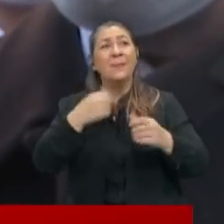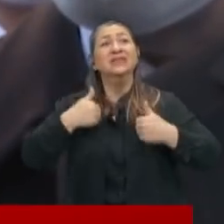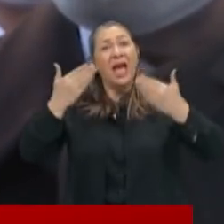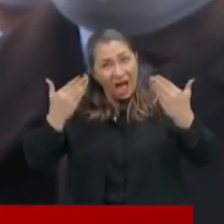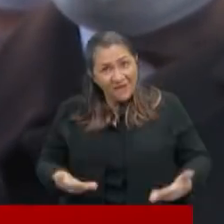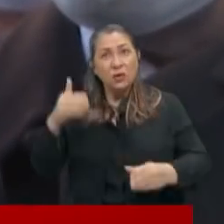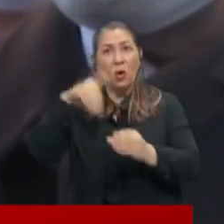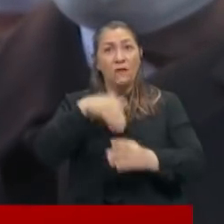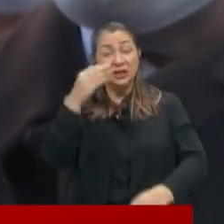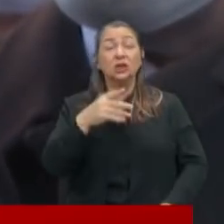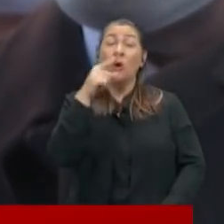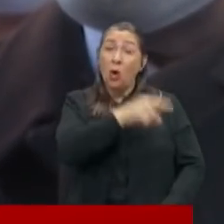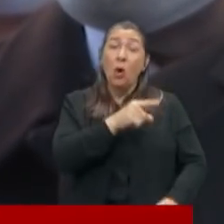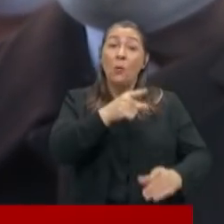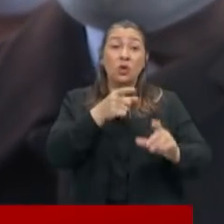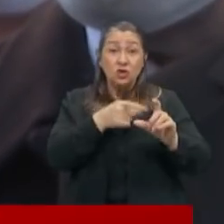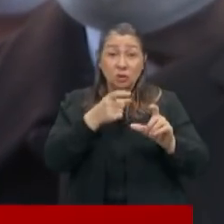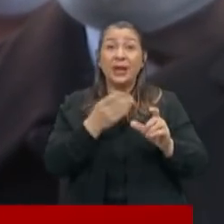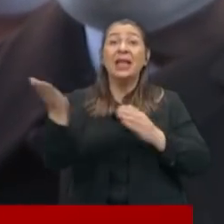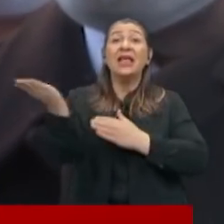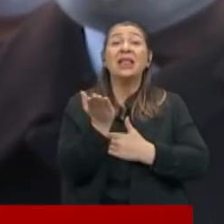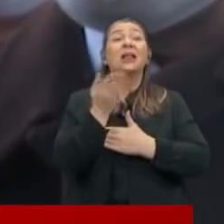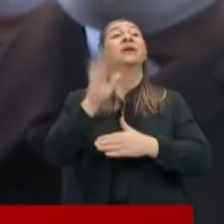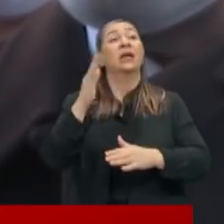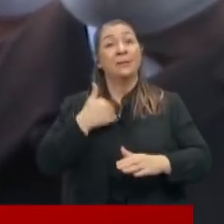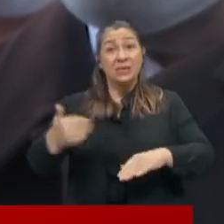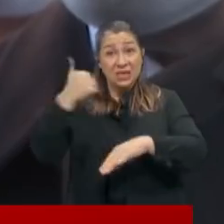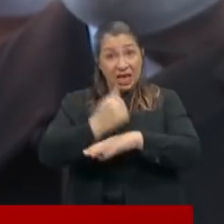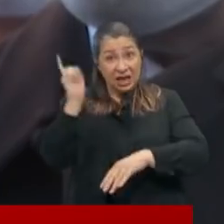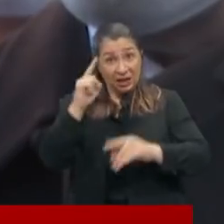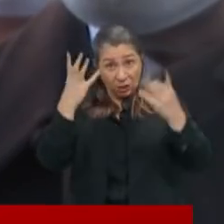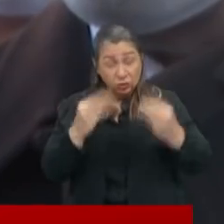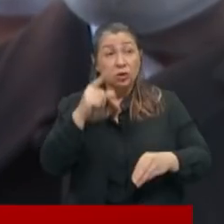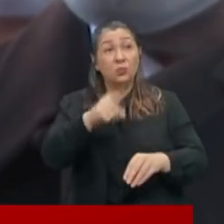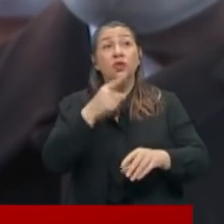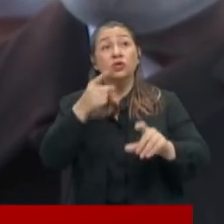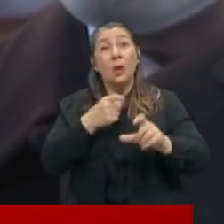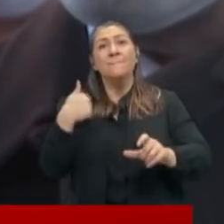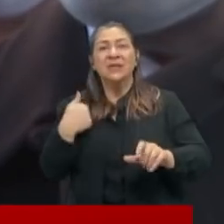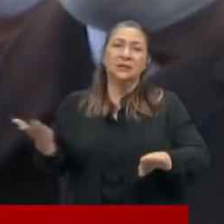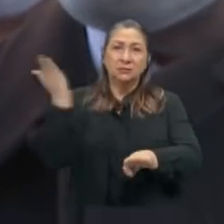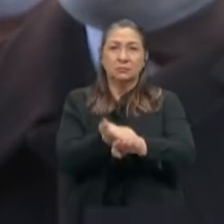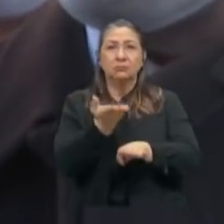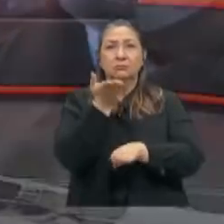oyu vereceğiz. Ha onlar bu fezlekeleri getirmezlerse biz iktidar olacağız ve bu fezlekeleri biz